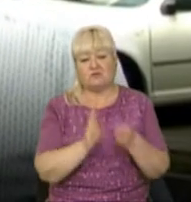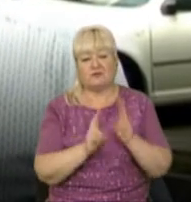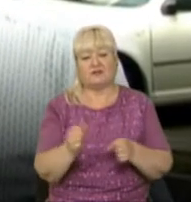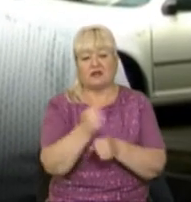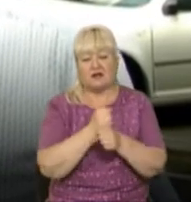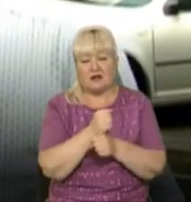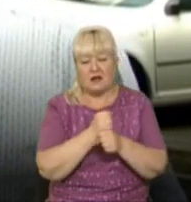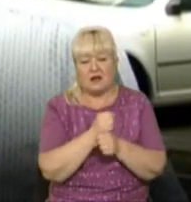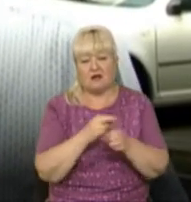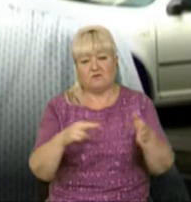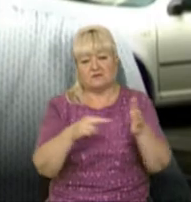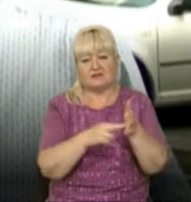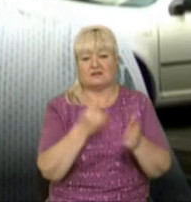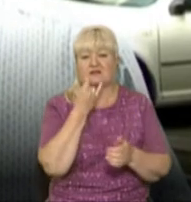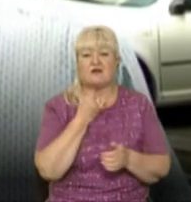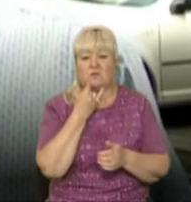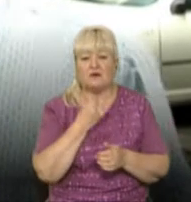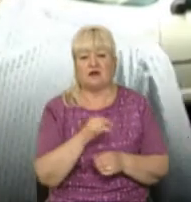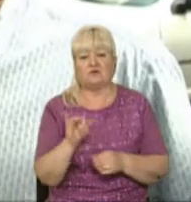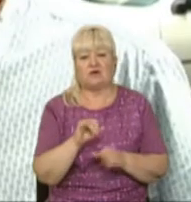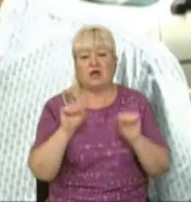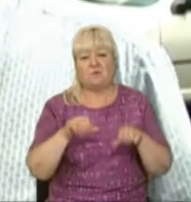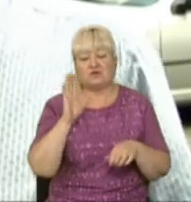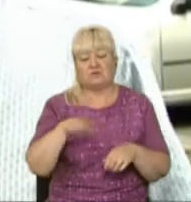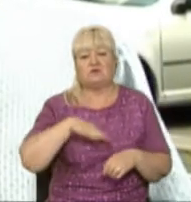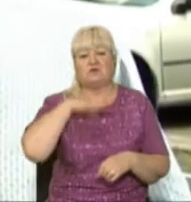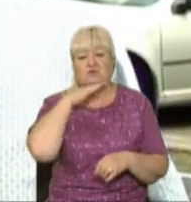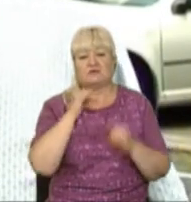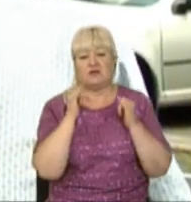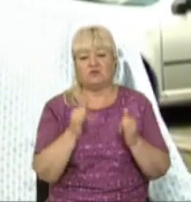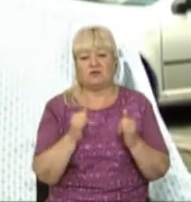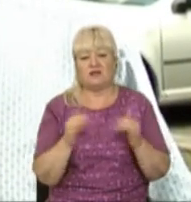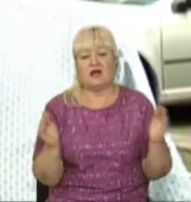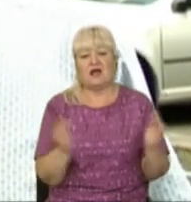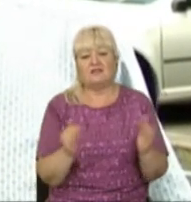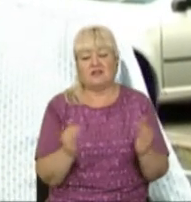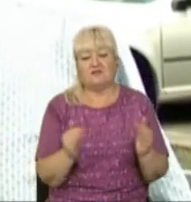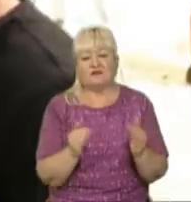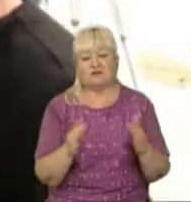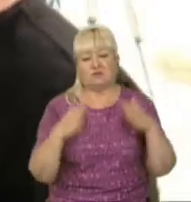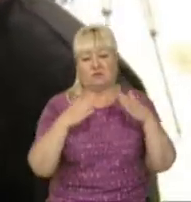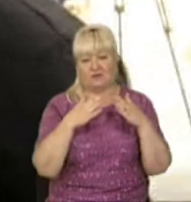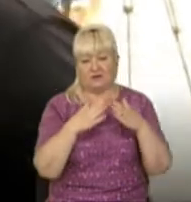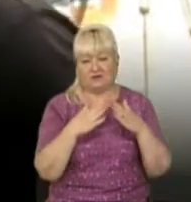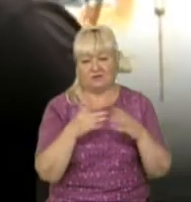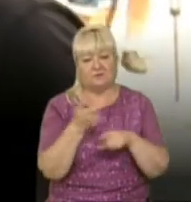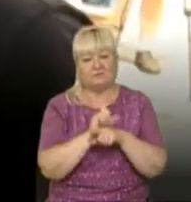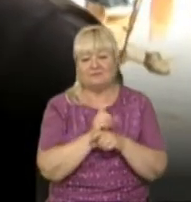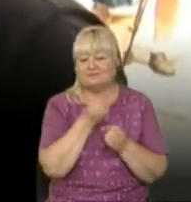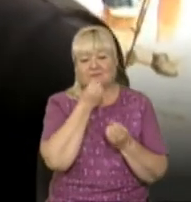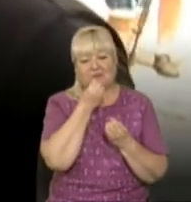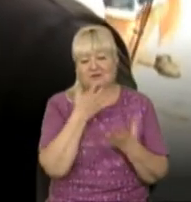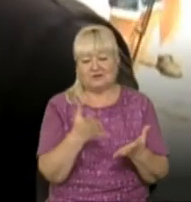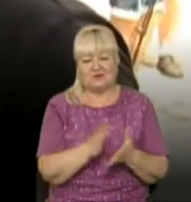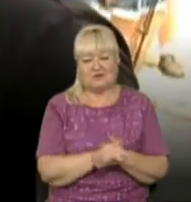зарядити акумулятори. Ну, відповідно, це може бути цілком достатньо для невеличкого споживання, невеличкого будинку. Дуже добре, дуже